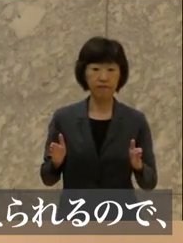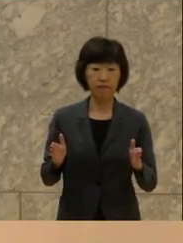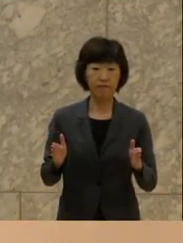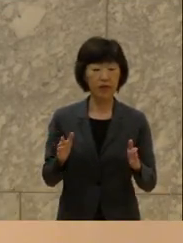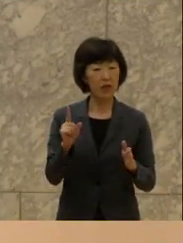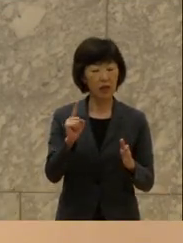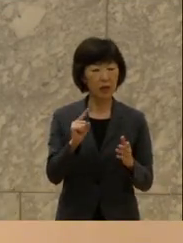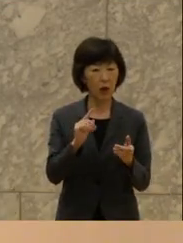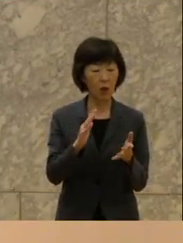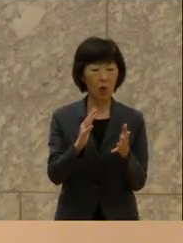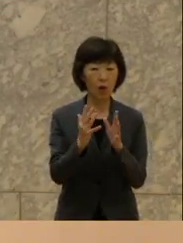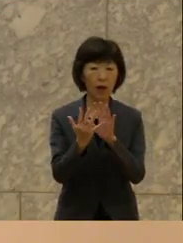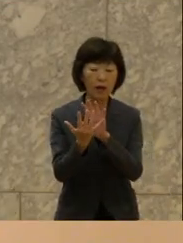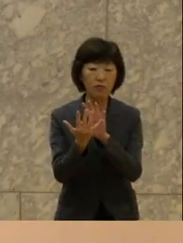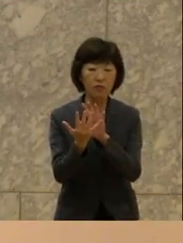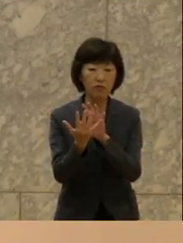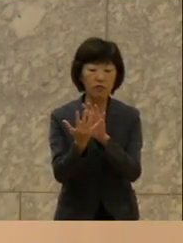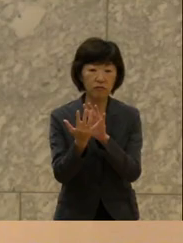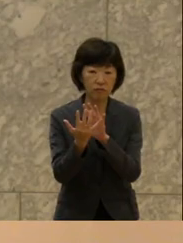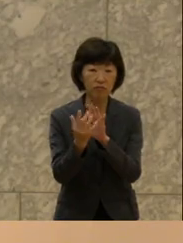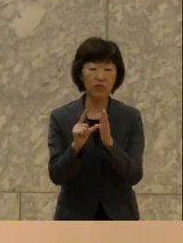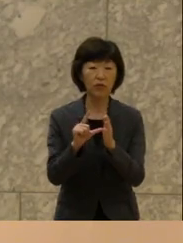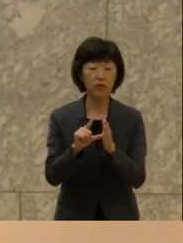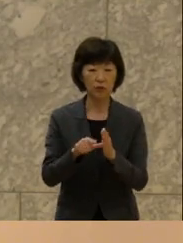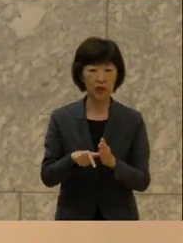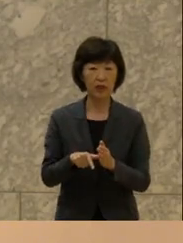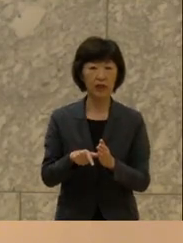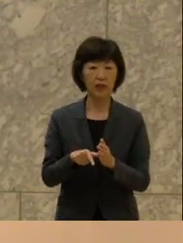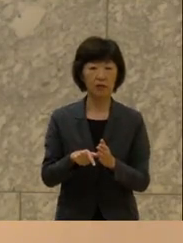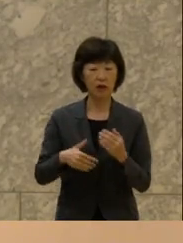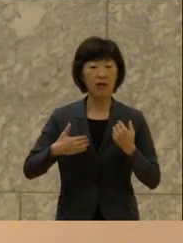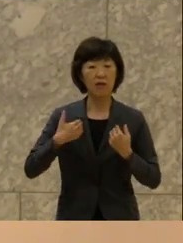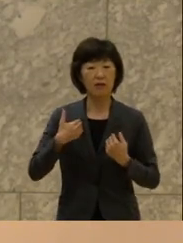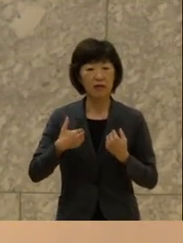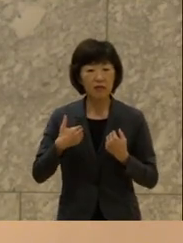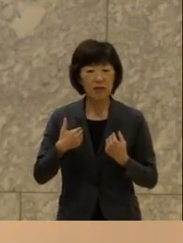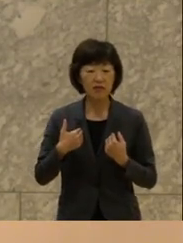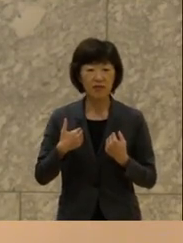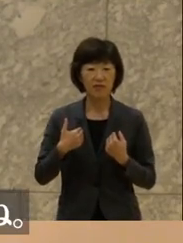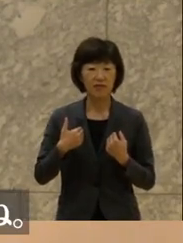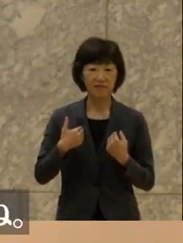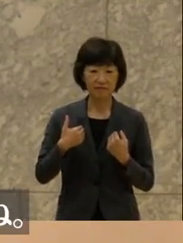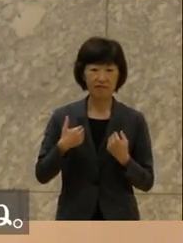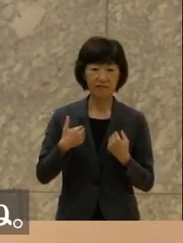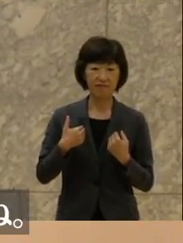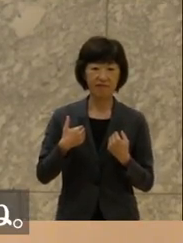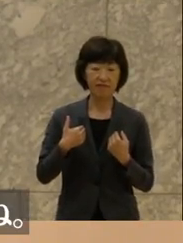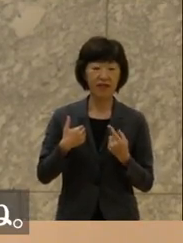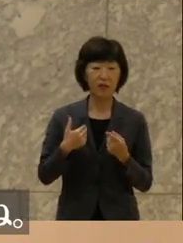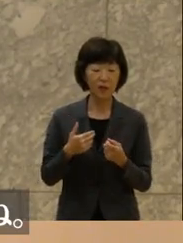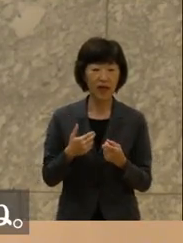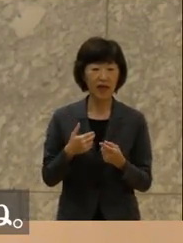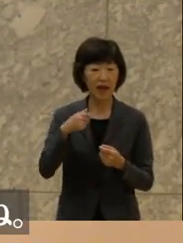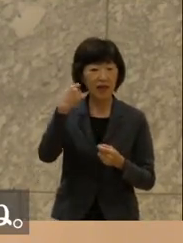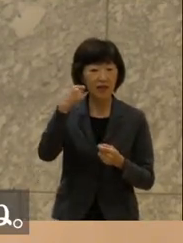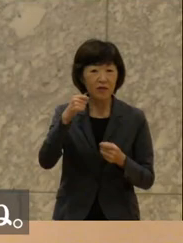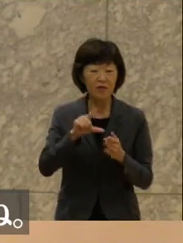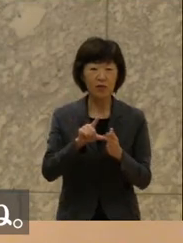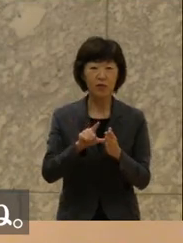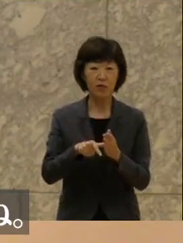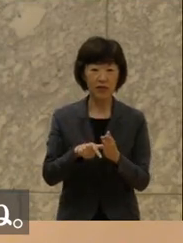のでそこはすごくなのでワクワクするというか楽しみの種をこう埋めてそれが夏にこう